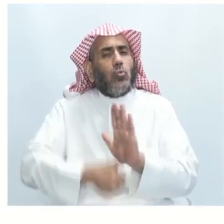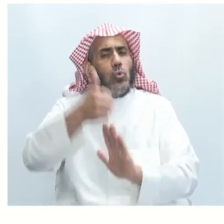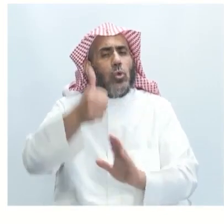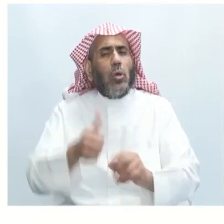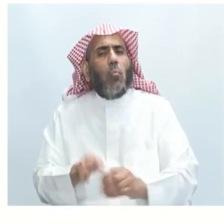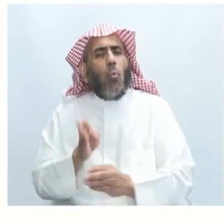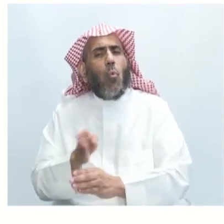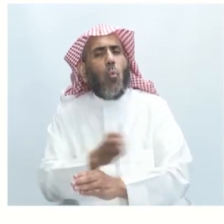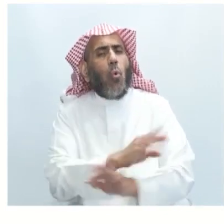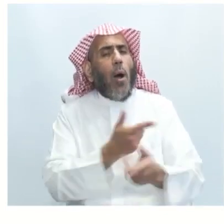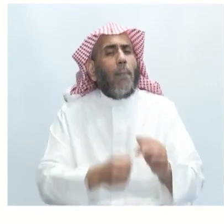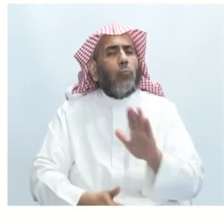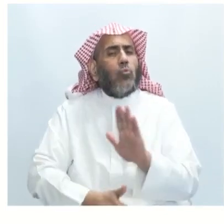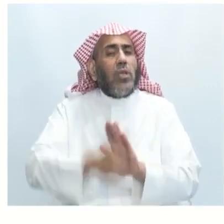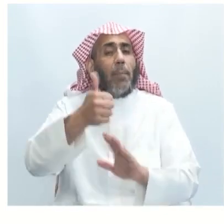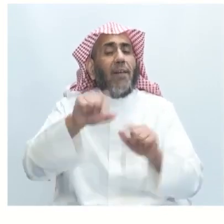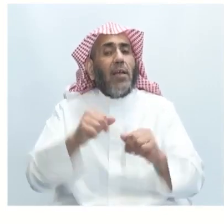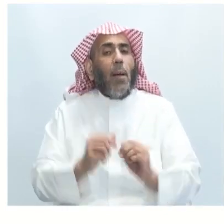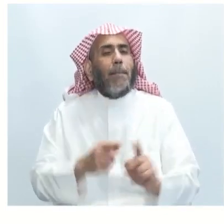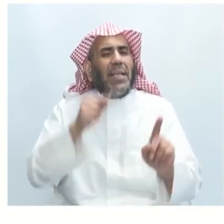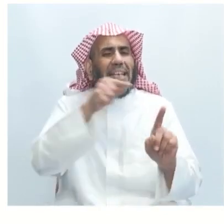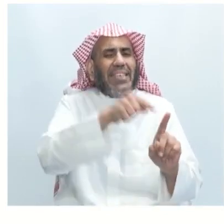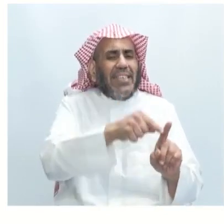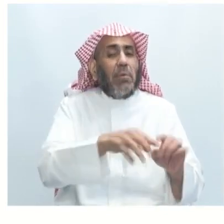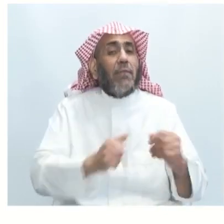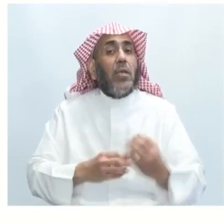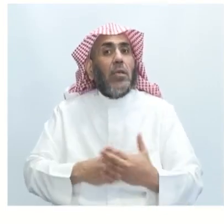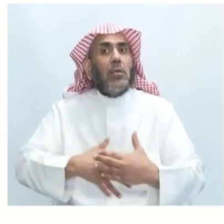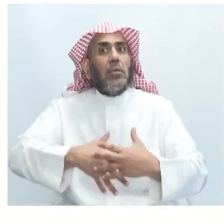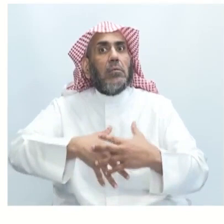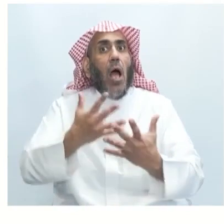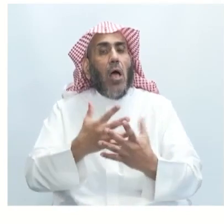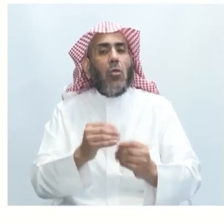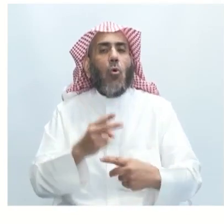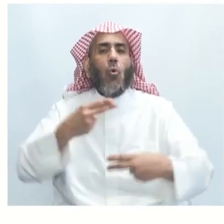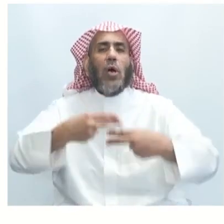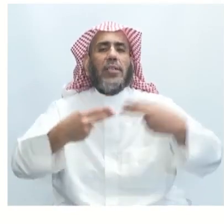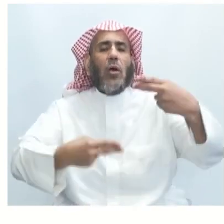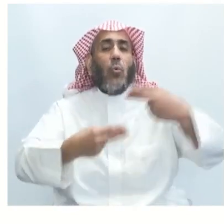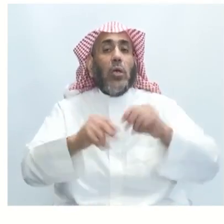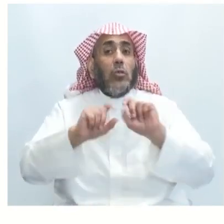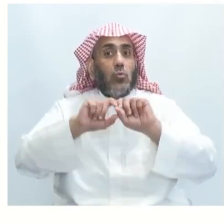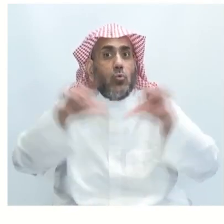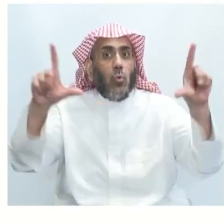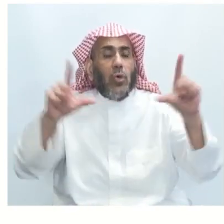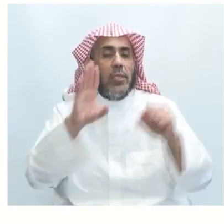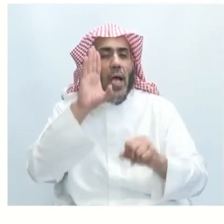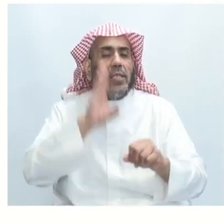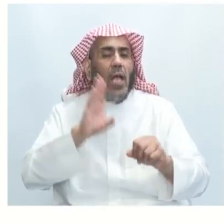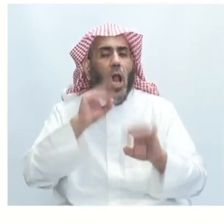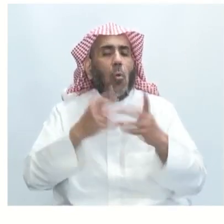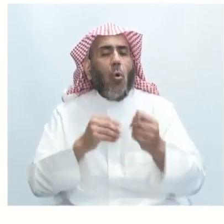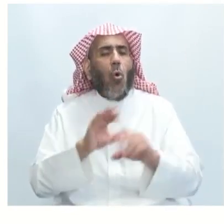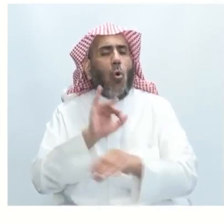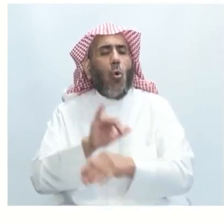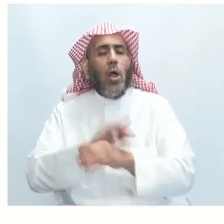منهما او كل منها منها بنصيب في احداث وتكوين صوره التعلم اي لدينا